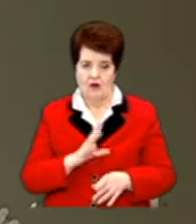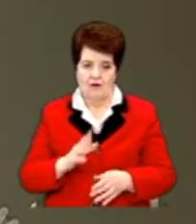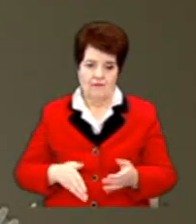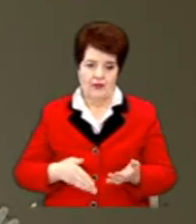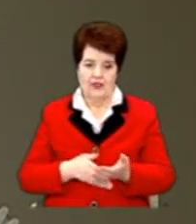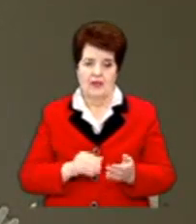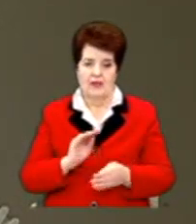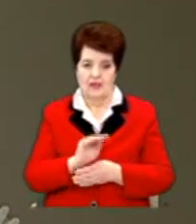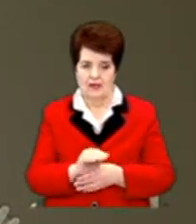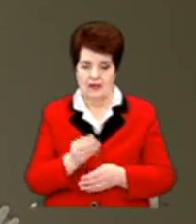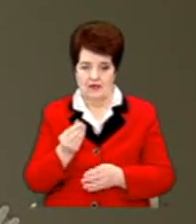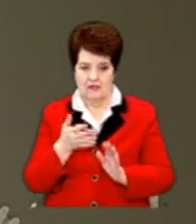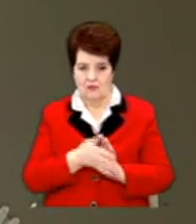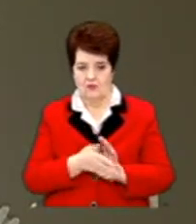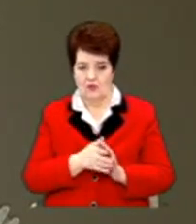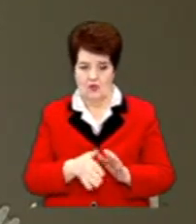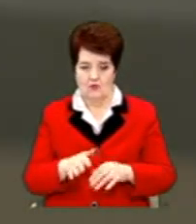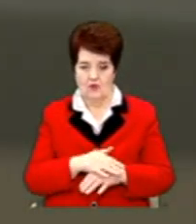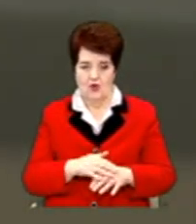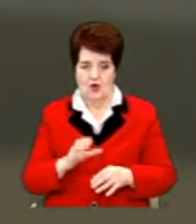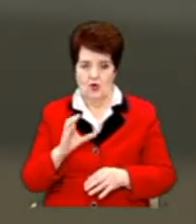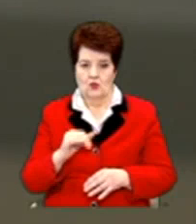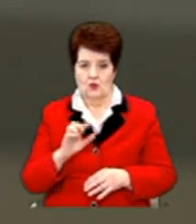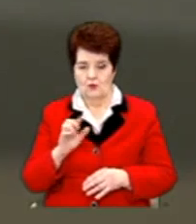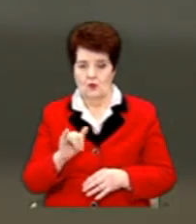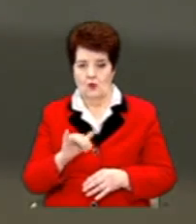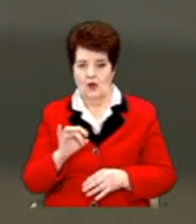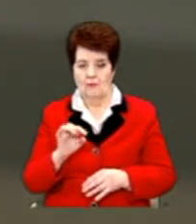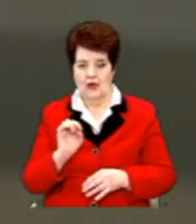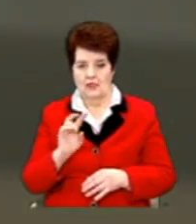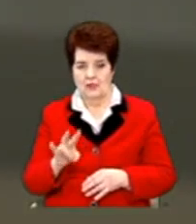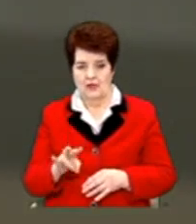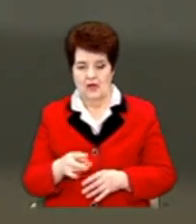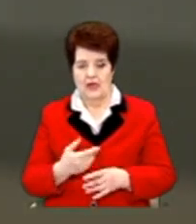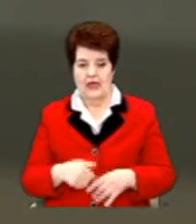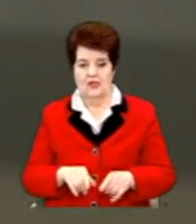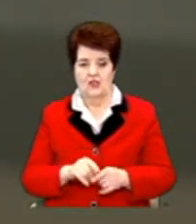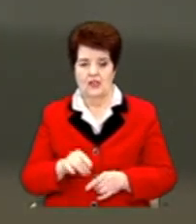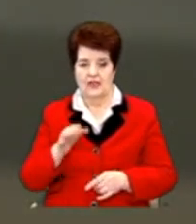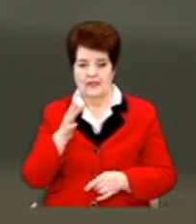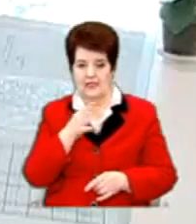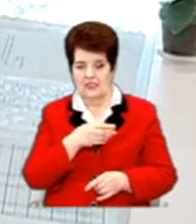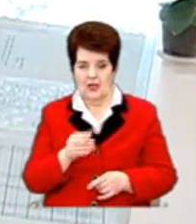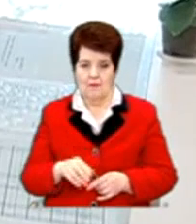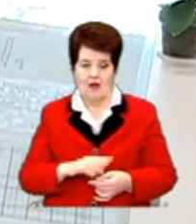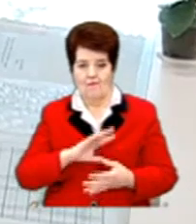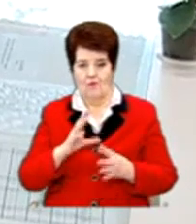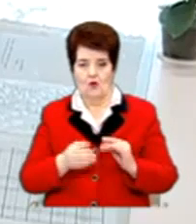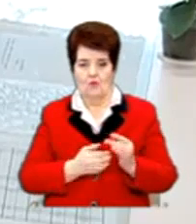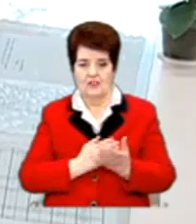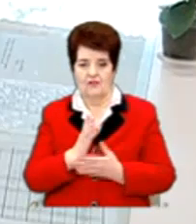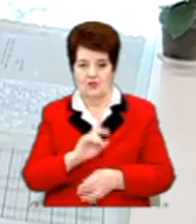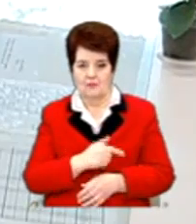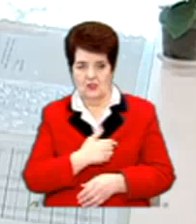acoperite cheltuielile de transport public suburban și interurban tur-retur. În același timp s-a majorat și volumul serviciilor